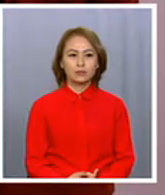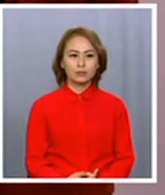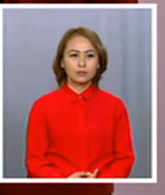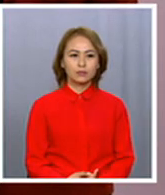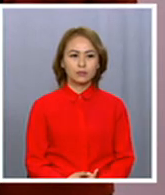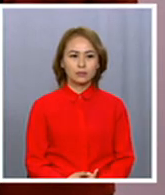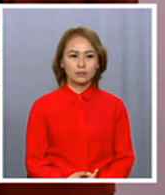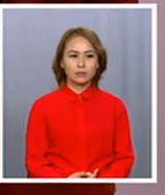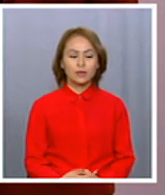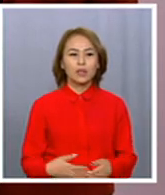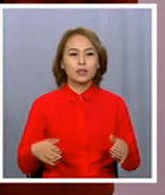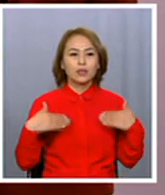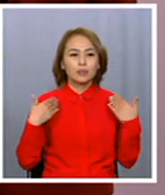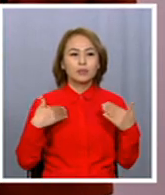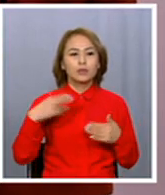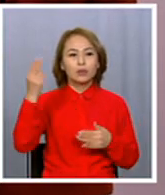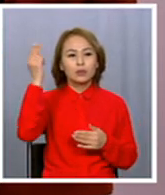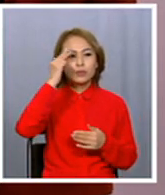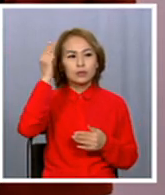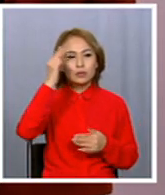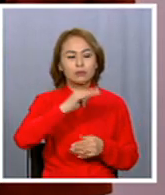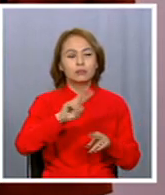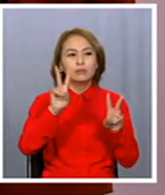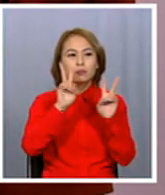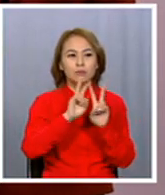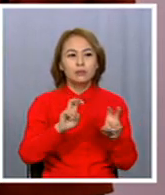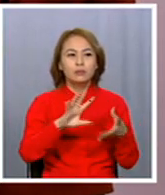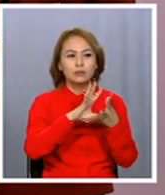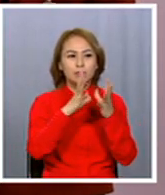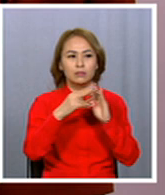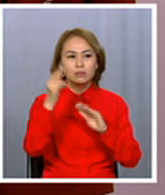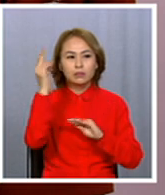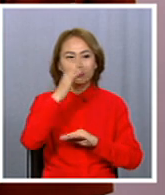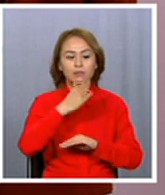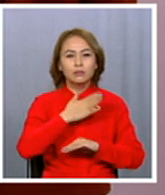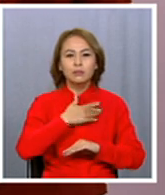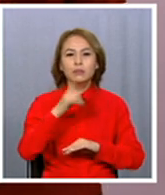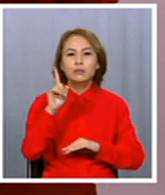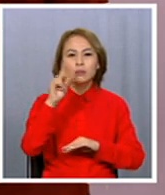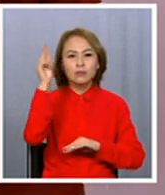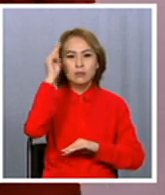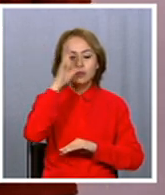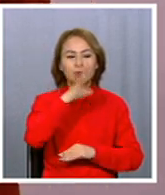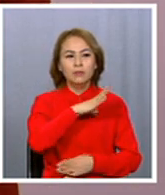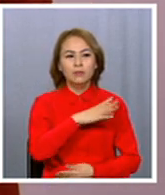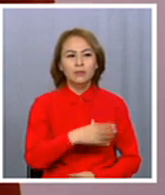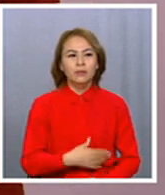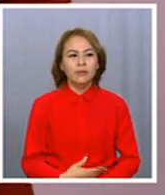Сәлеметсіңдер ме, оқушылар? Сабақтың тақырыбы – нәтиже сабақ, мен не үйрендім?